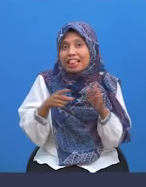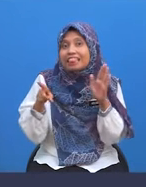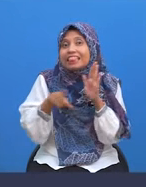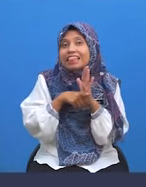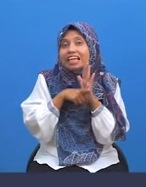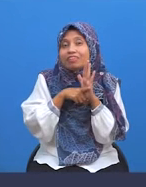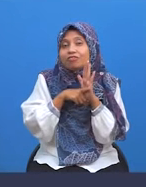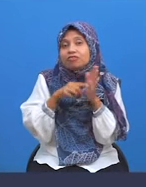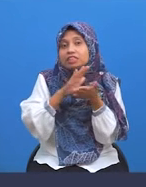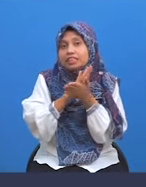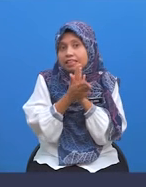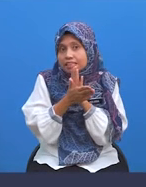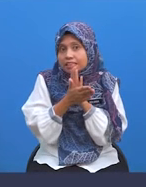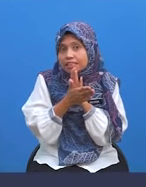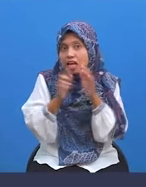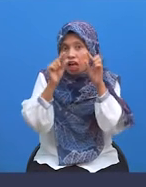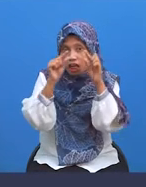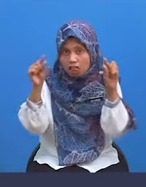skrin.